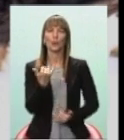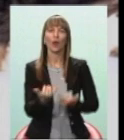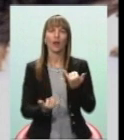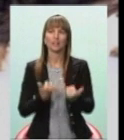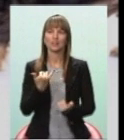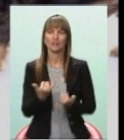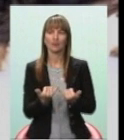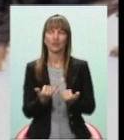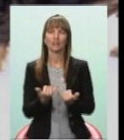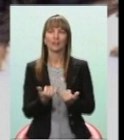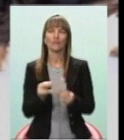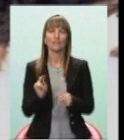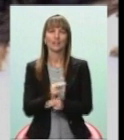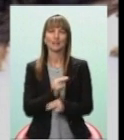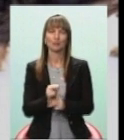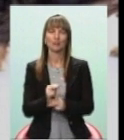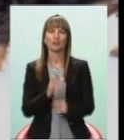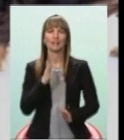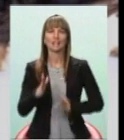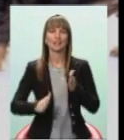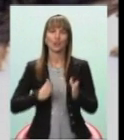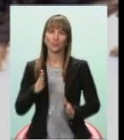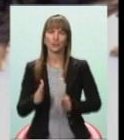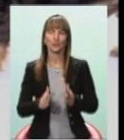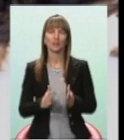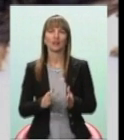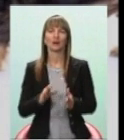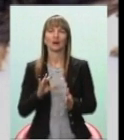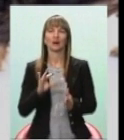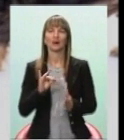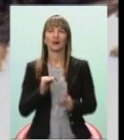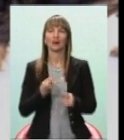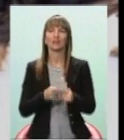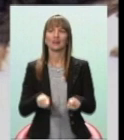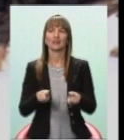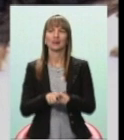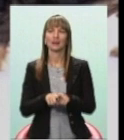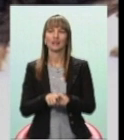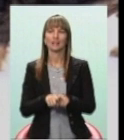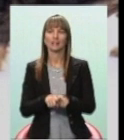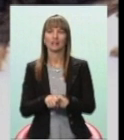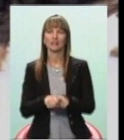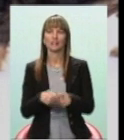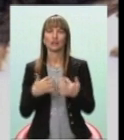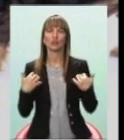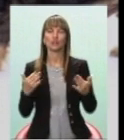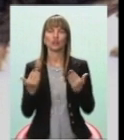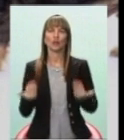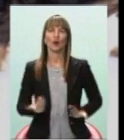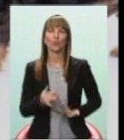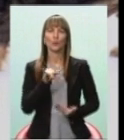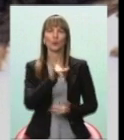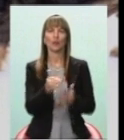ухаживают, воспитают, дрессируют. Это такие зверюшки, которые живут у